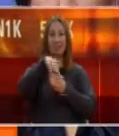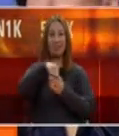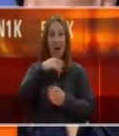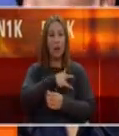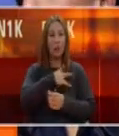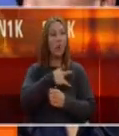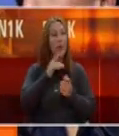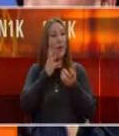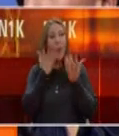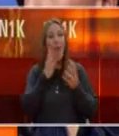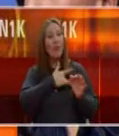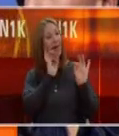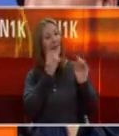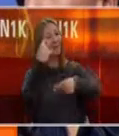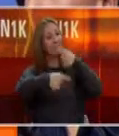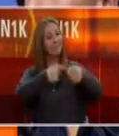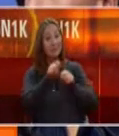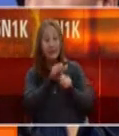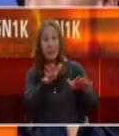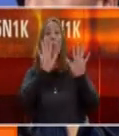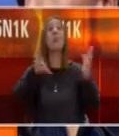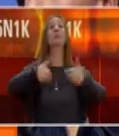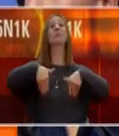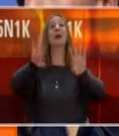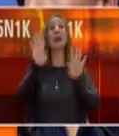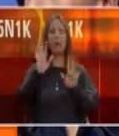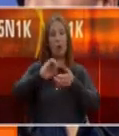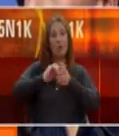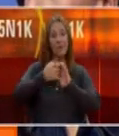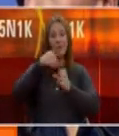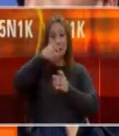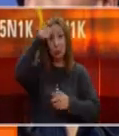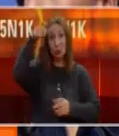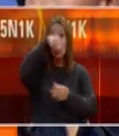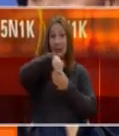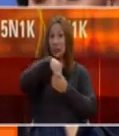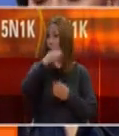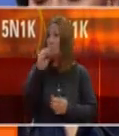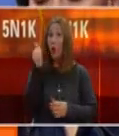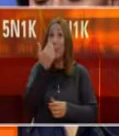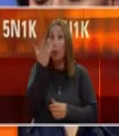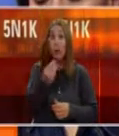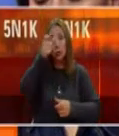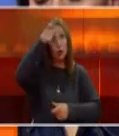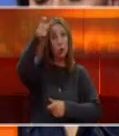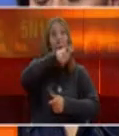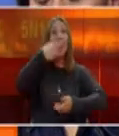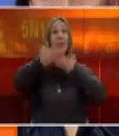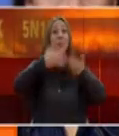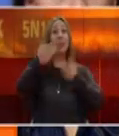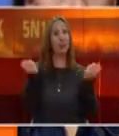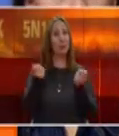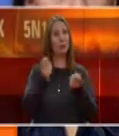Anadolu'nun yapısını bozmadan sürdürülebileceğini kooperatifçilik Türkiye açısından çok önemli olduğunu Türkiye'ye anlatmaya çalışıyoruz.